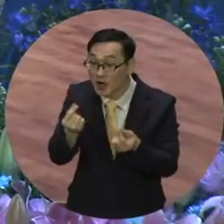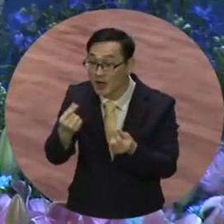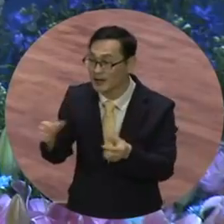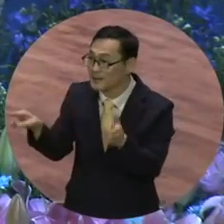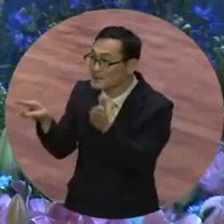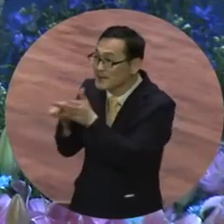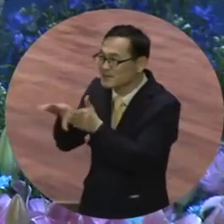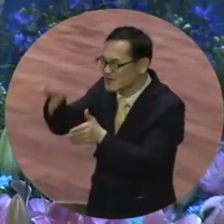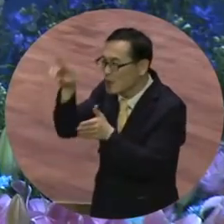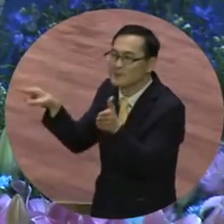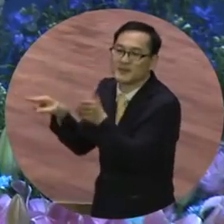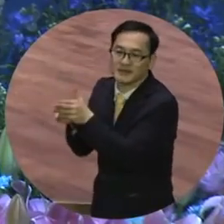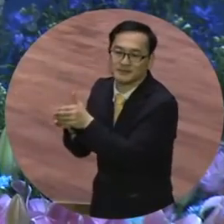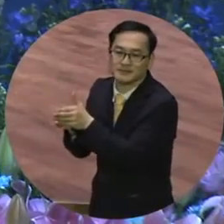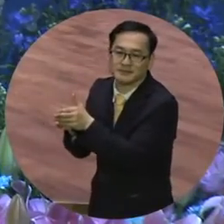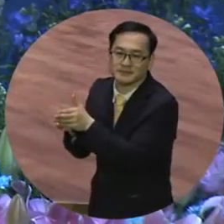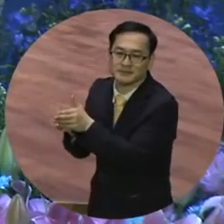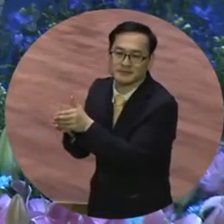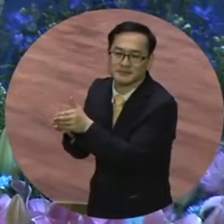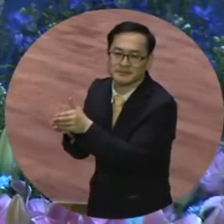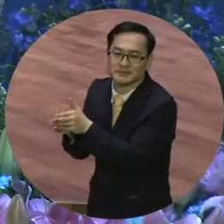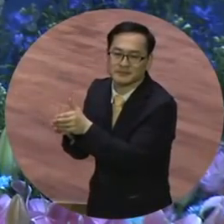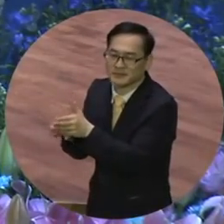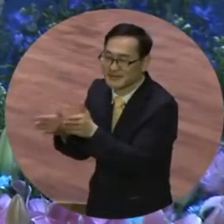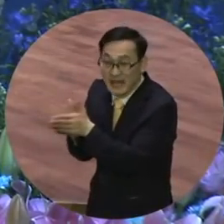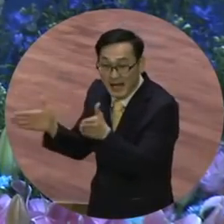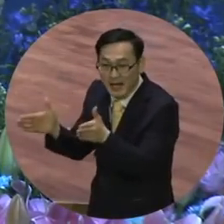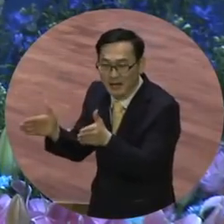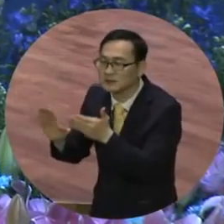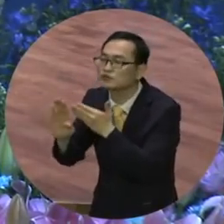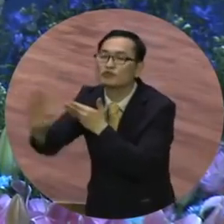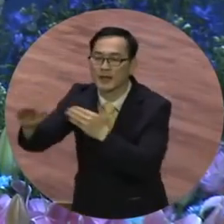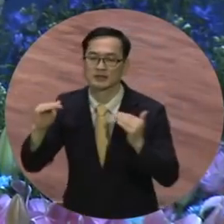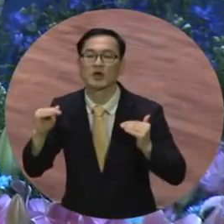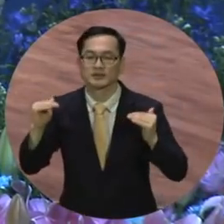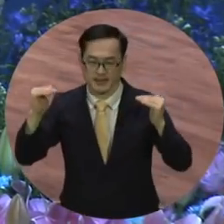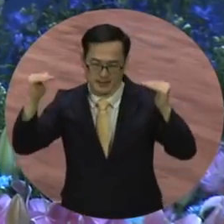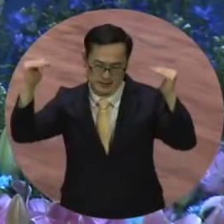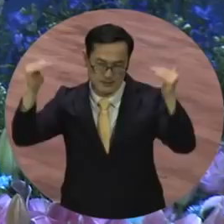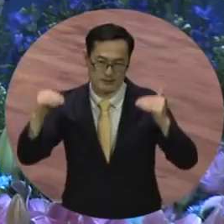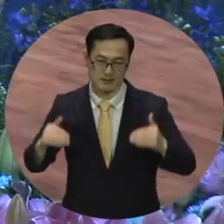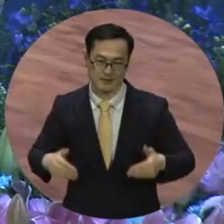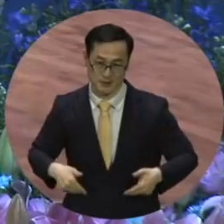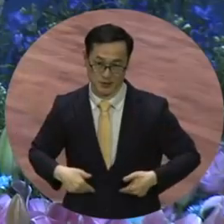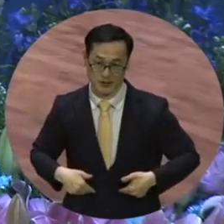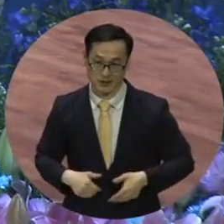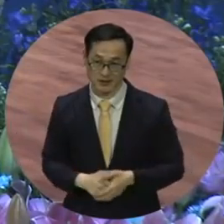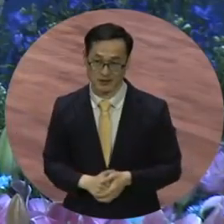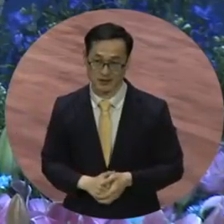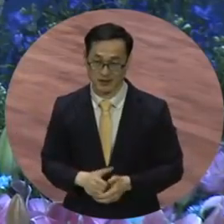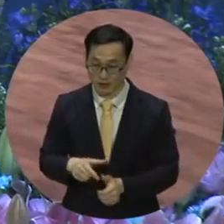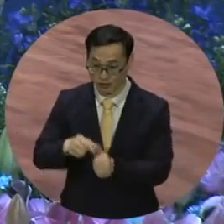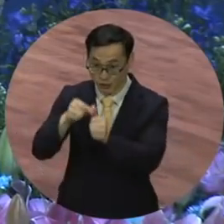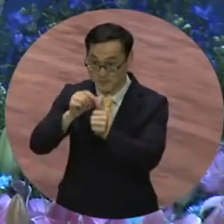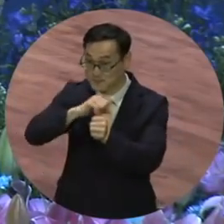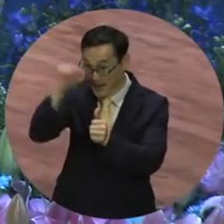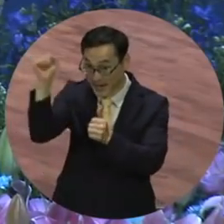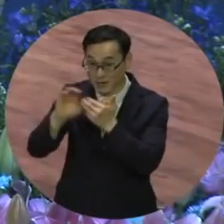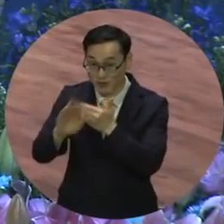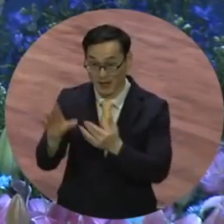믿음은 가만히 있는 것이 아니에요. 구원받고 나면 이상하게 자라요. 성장해 나가야